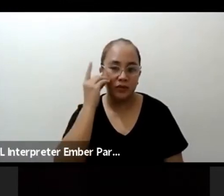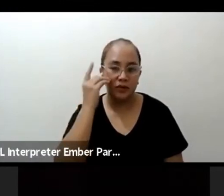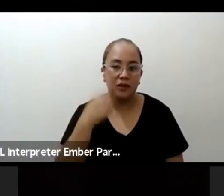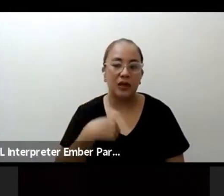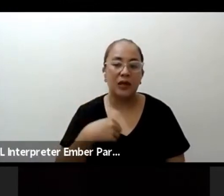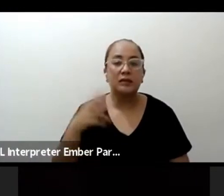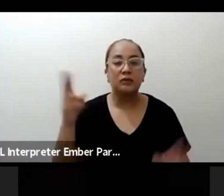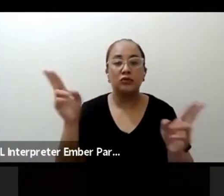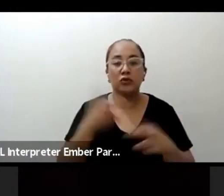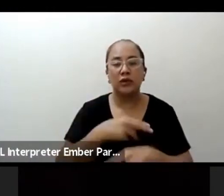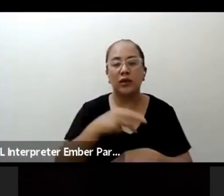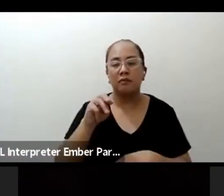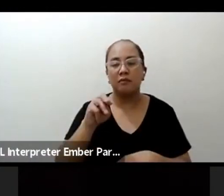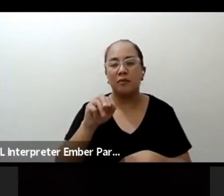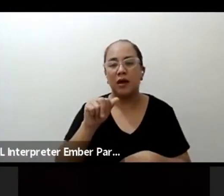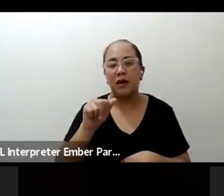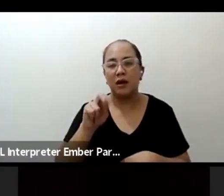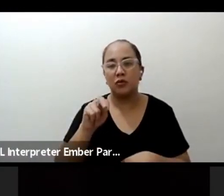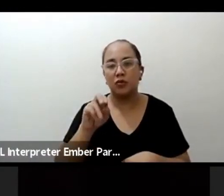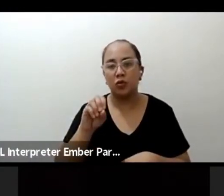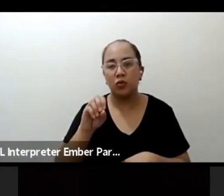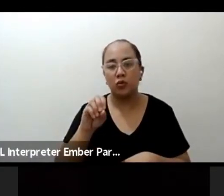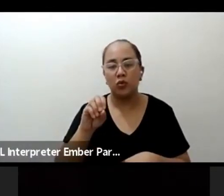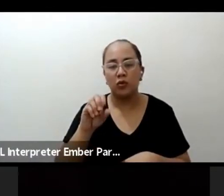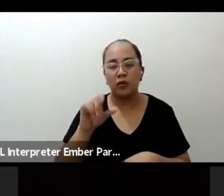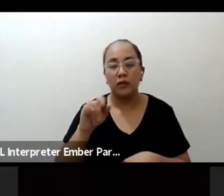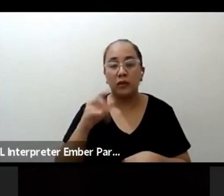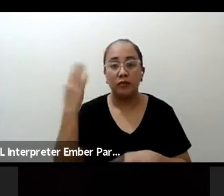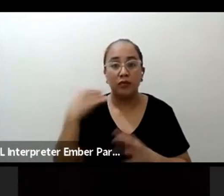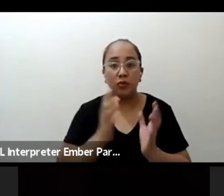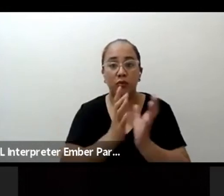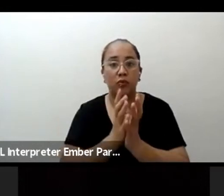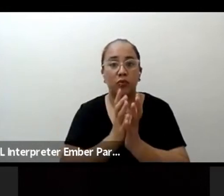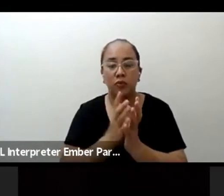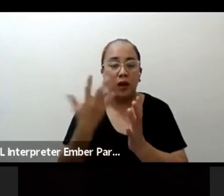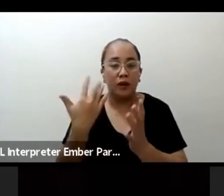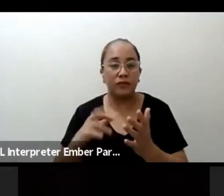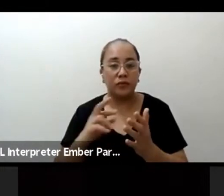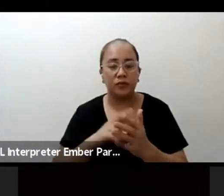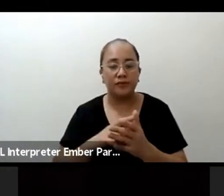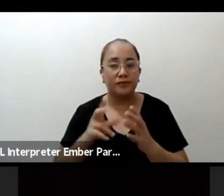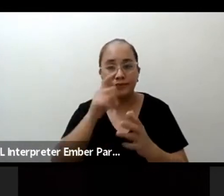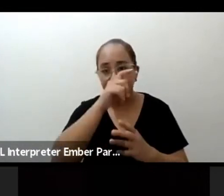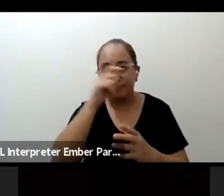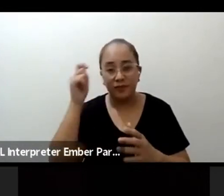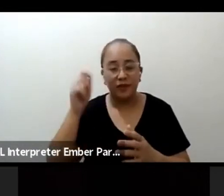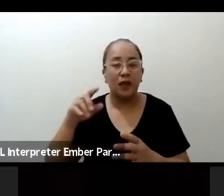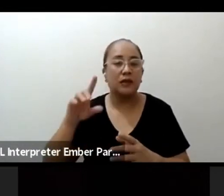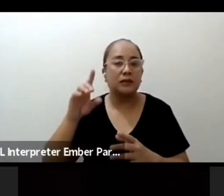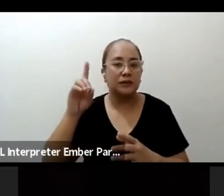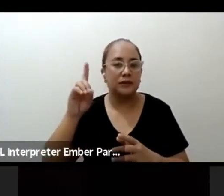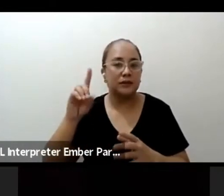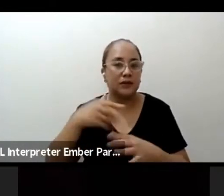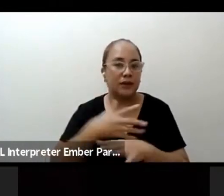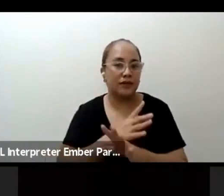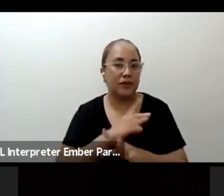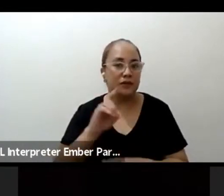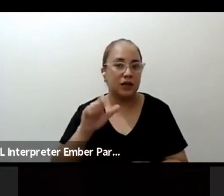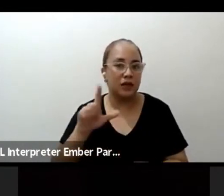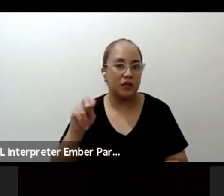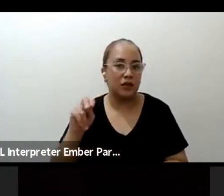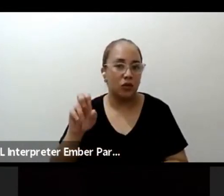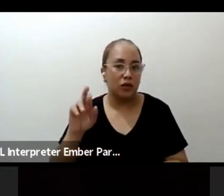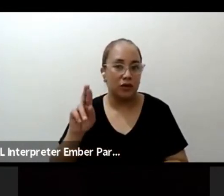mga community-based health programs. Right after college sa Davao del Norte siya nagtrabaho. Tapos pumasok nga siya